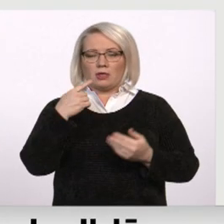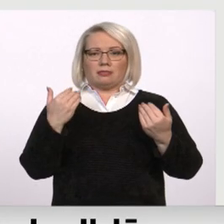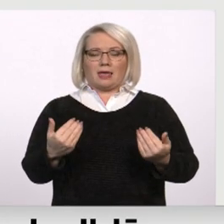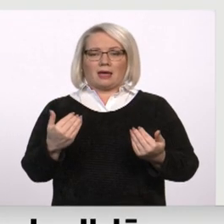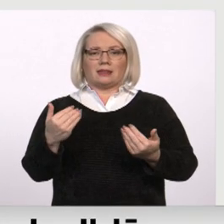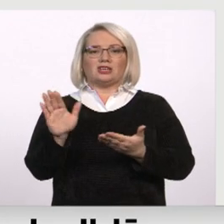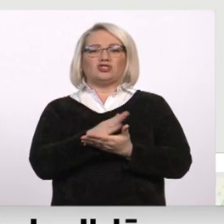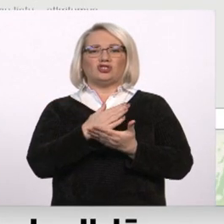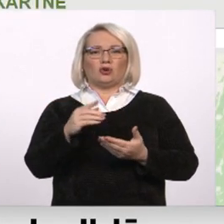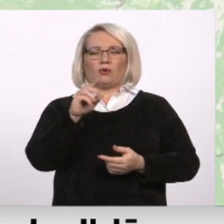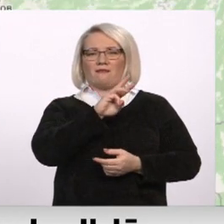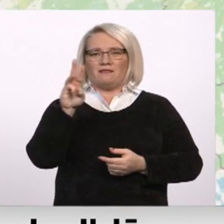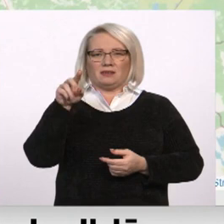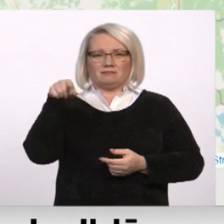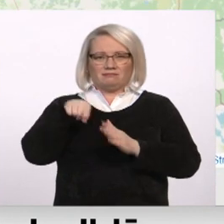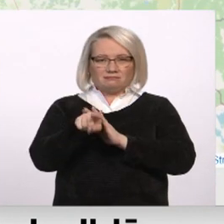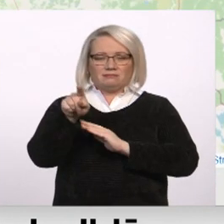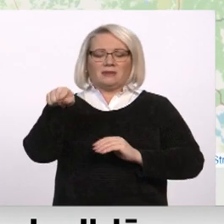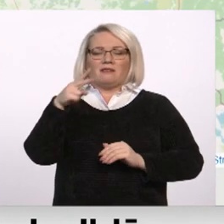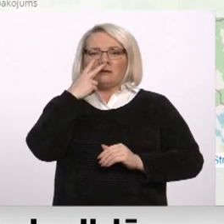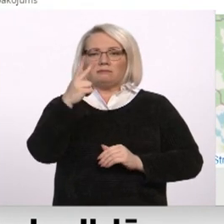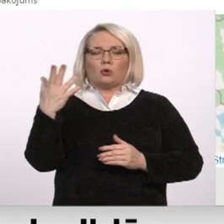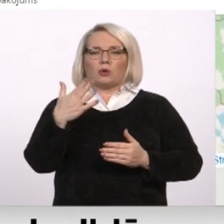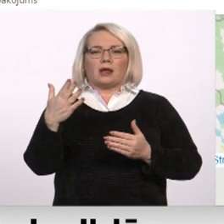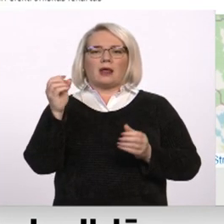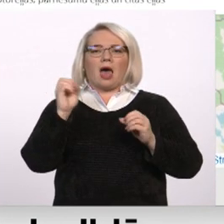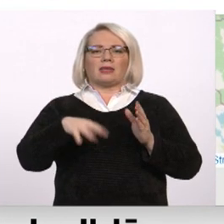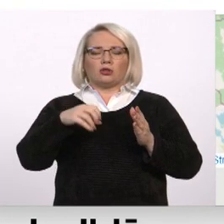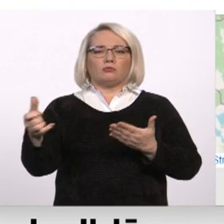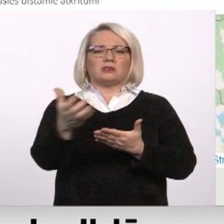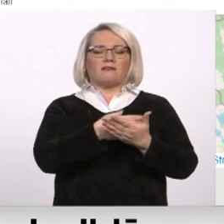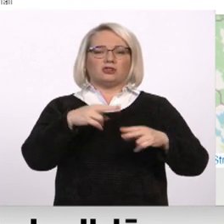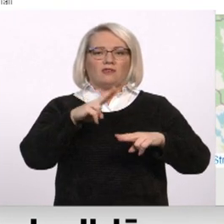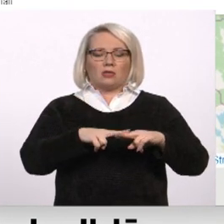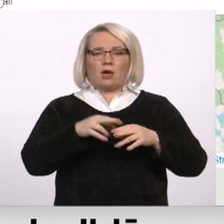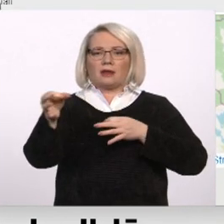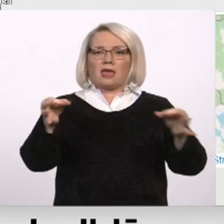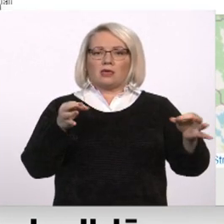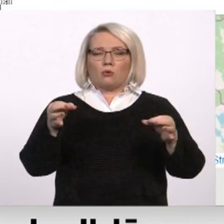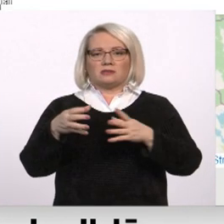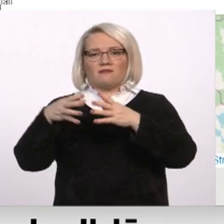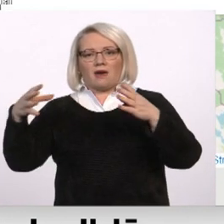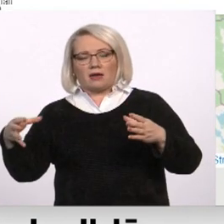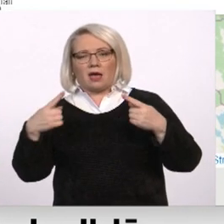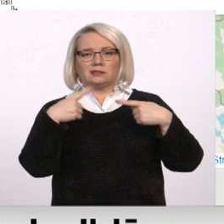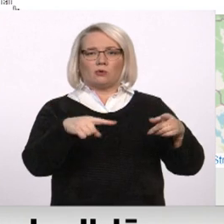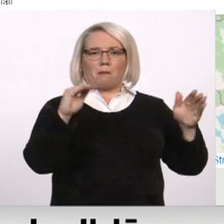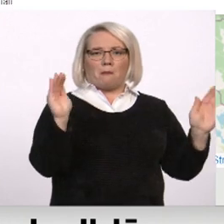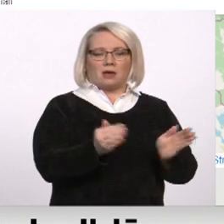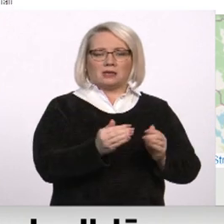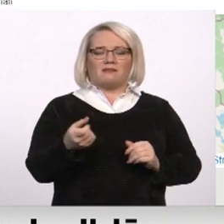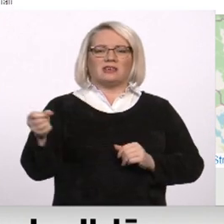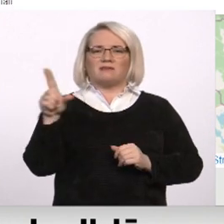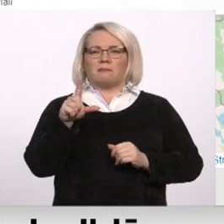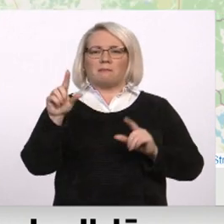redzēt visas dalīto atkritumu savākšanas vietas Latvijā. Dažos reģionos tādi ir vairāk, dažos mazāk. Piemēram, vismazāk